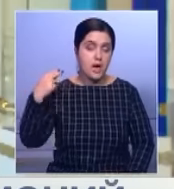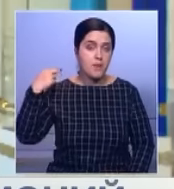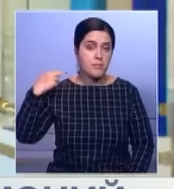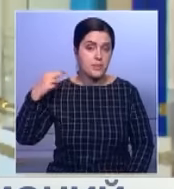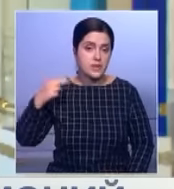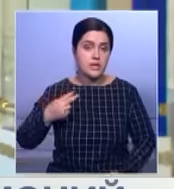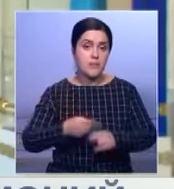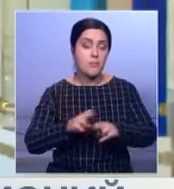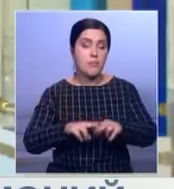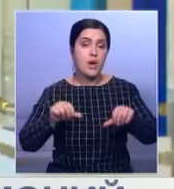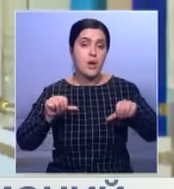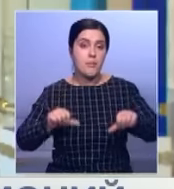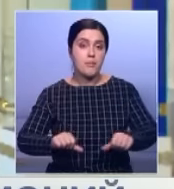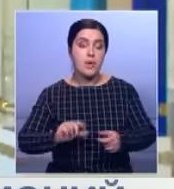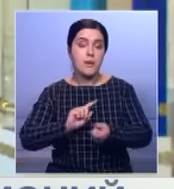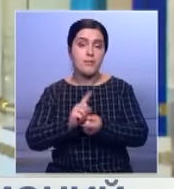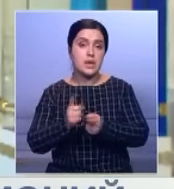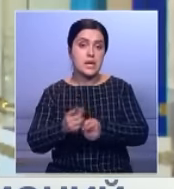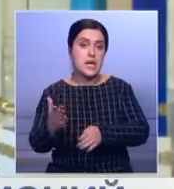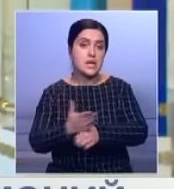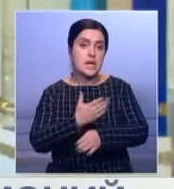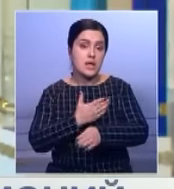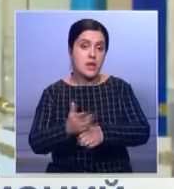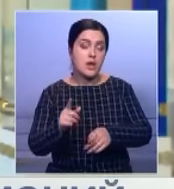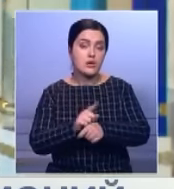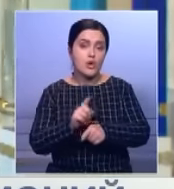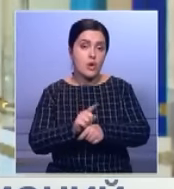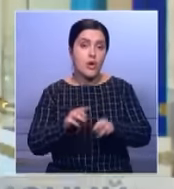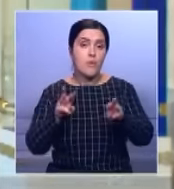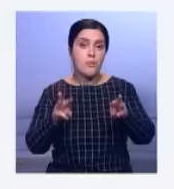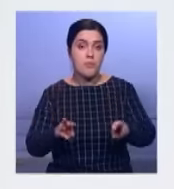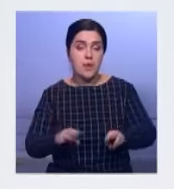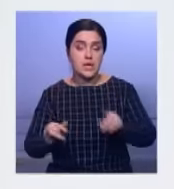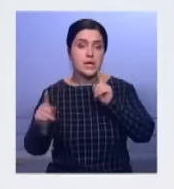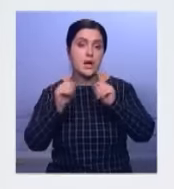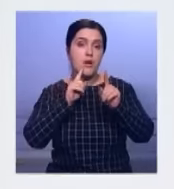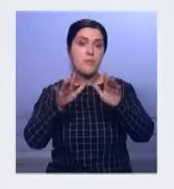Эти полномочия перераспределяются как правительству, так и парламенту нашей страны.